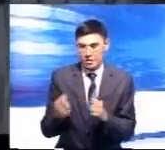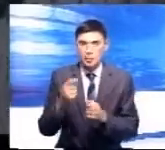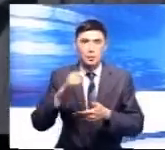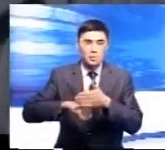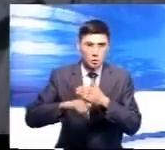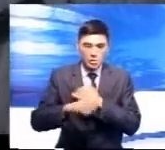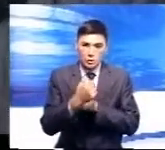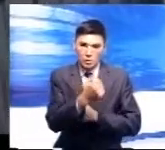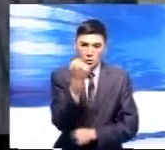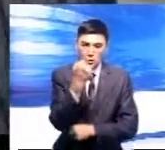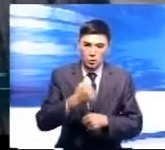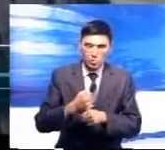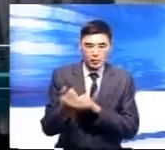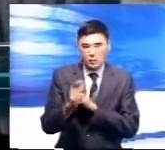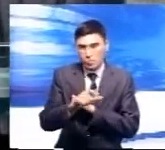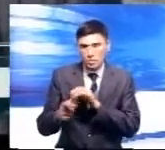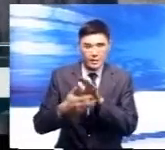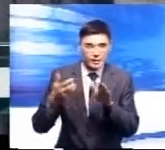В рамках программы «Нурлы-Жол»